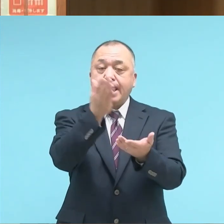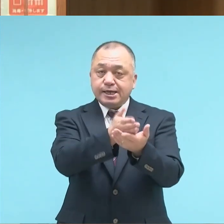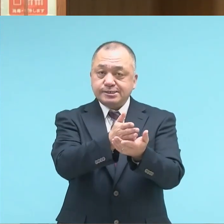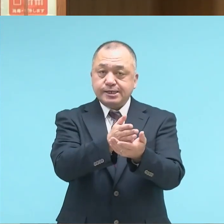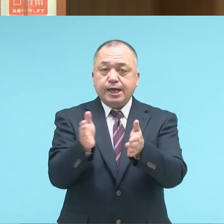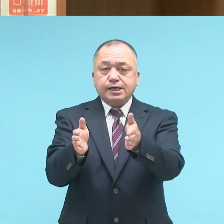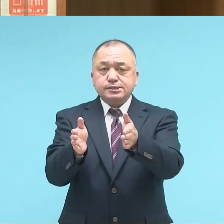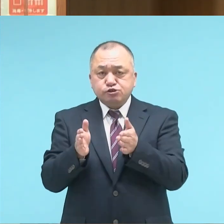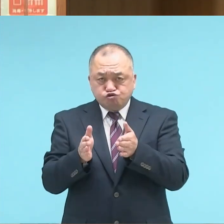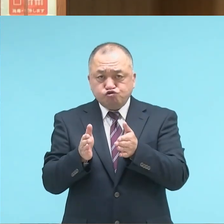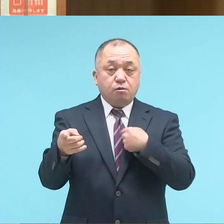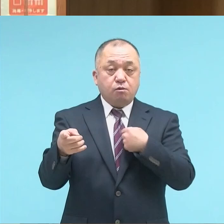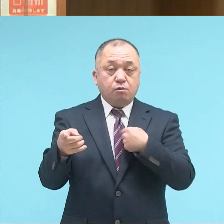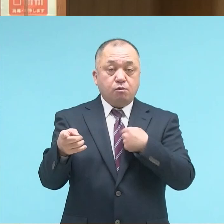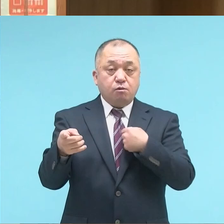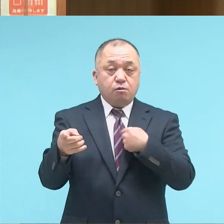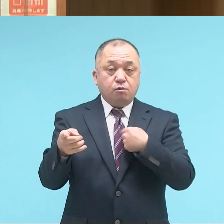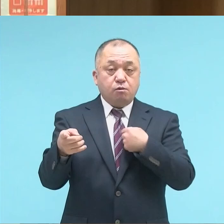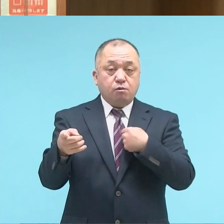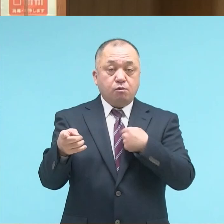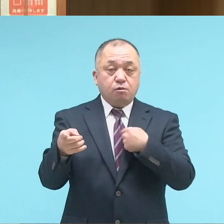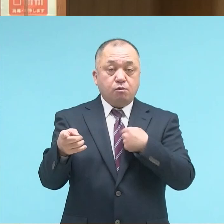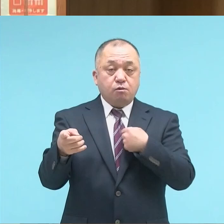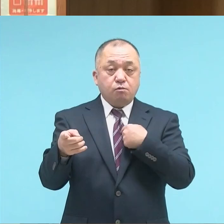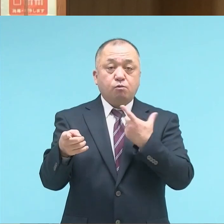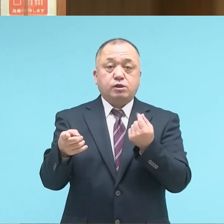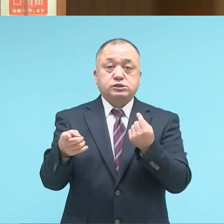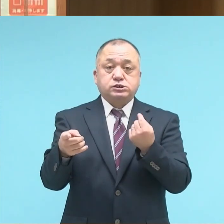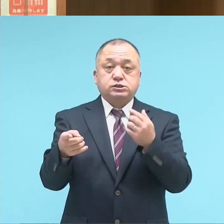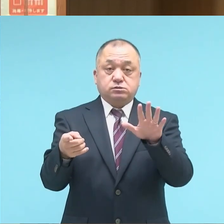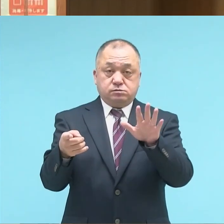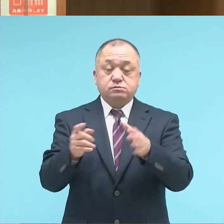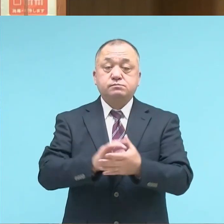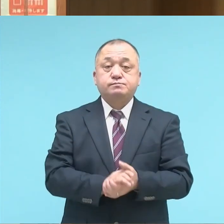ないということでありますけれども、私としても同じ考えです。